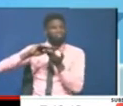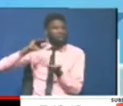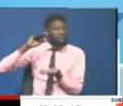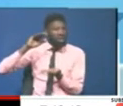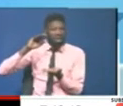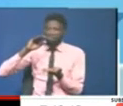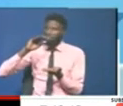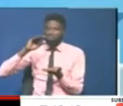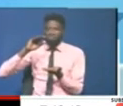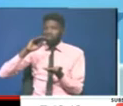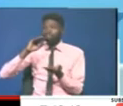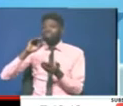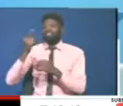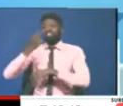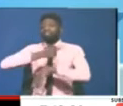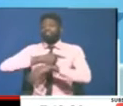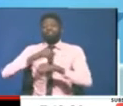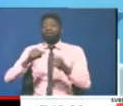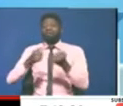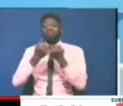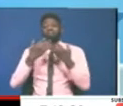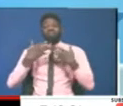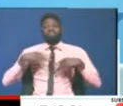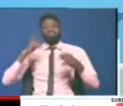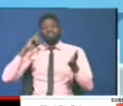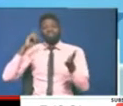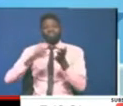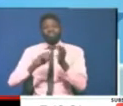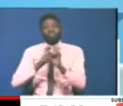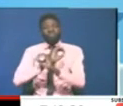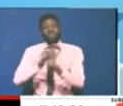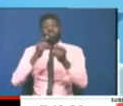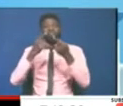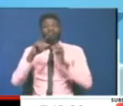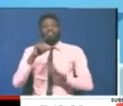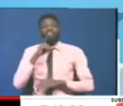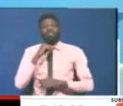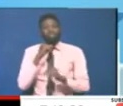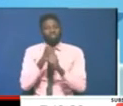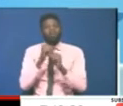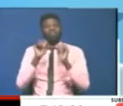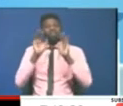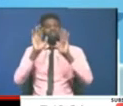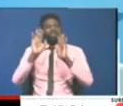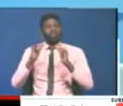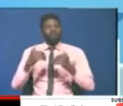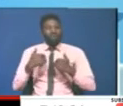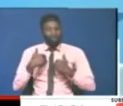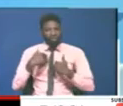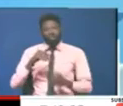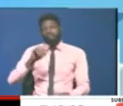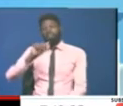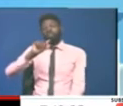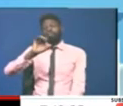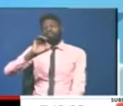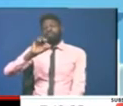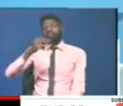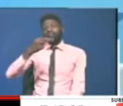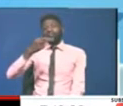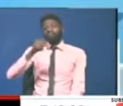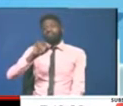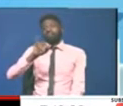imepita bila kutambuliwa licha ya wajibu muhimu unaotekelezwa na baba katika familia. Mwanahabari wetu Serfine Achieng amezungumza na baadhi